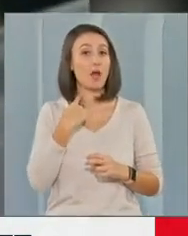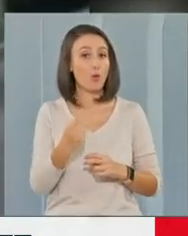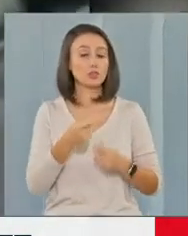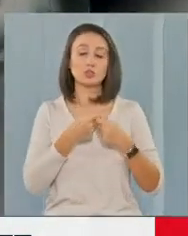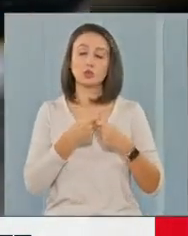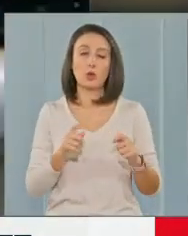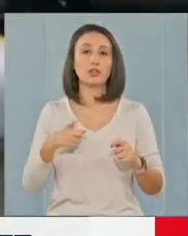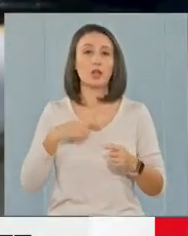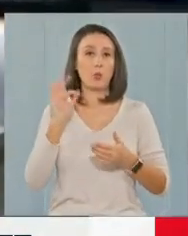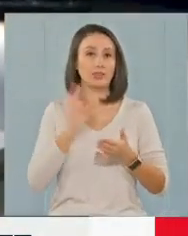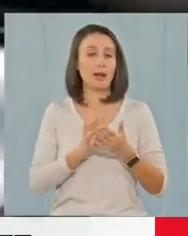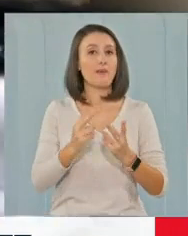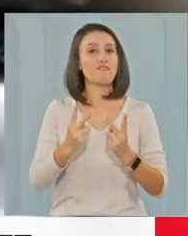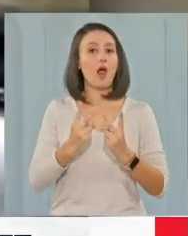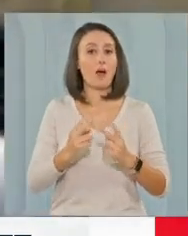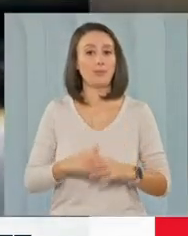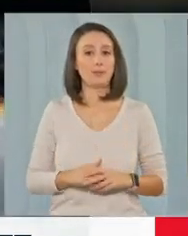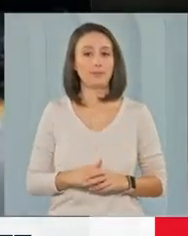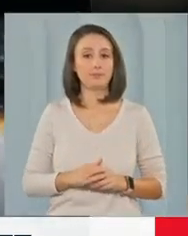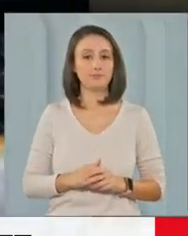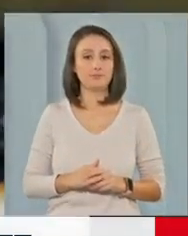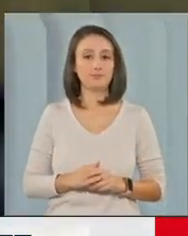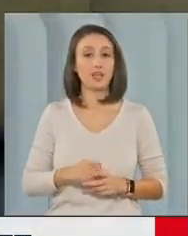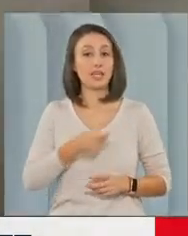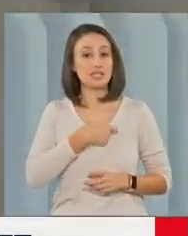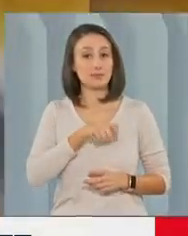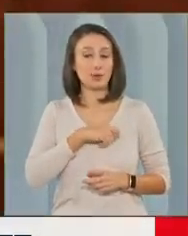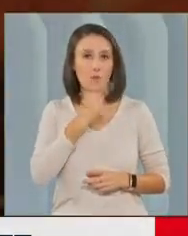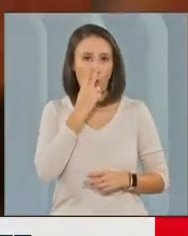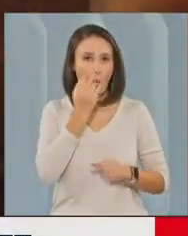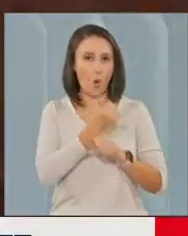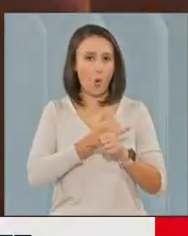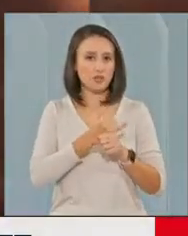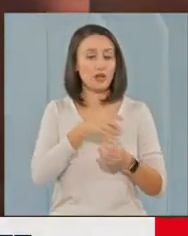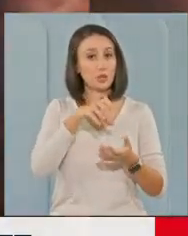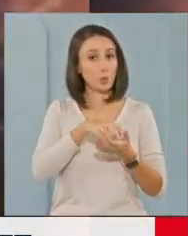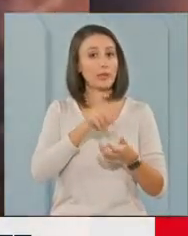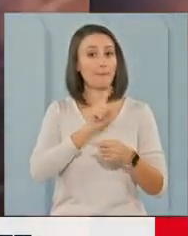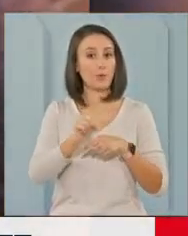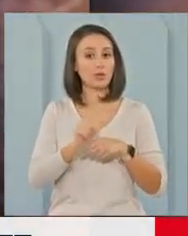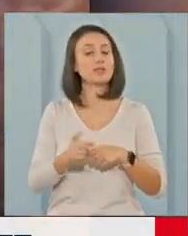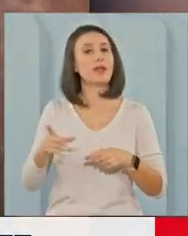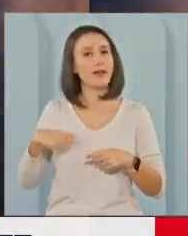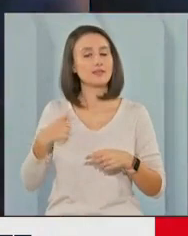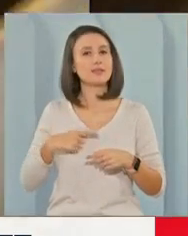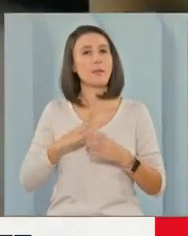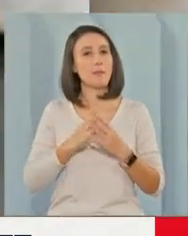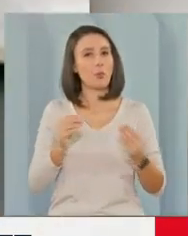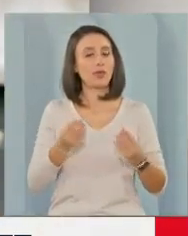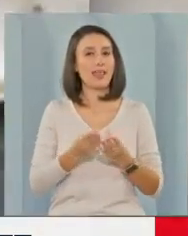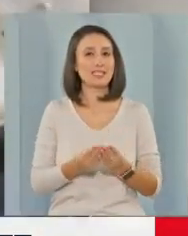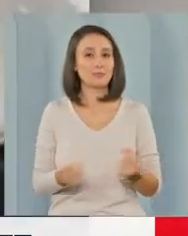toate aflate în termenul de valabilitate pe lângă aceste inspectorii au constatat că în unitatea de producție există materii prime